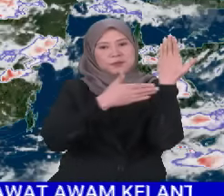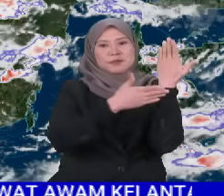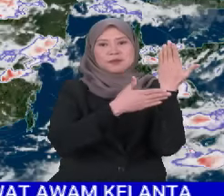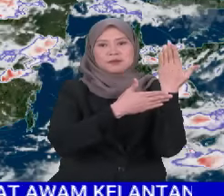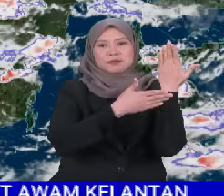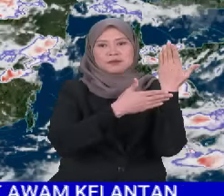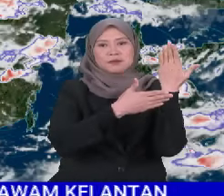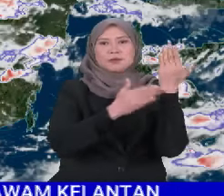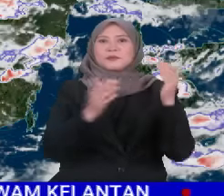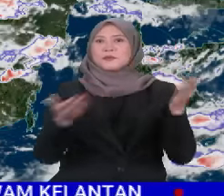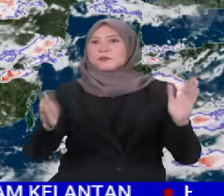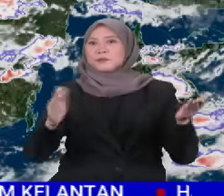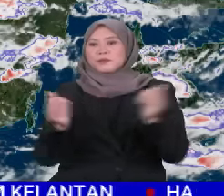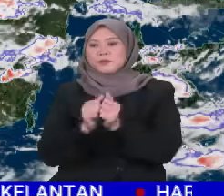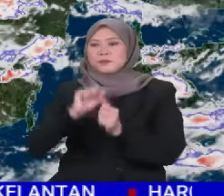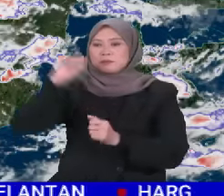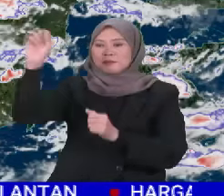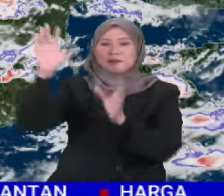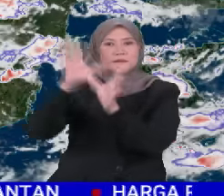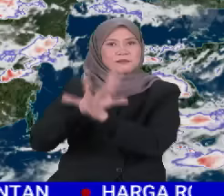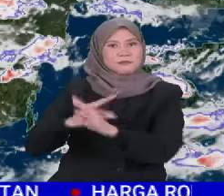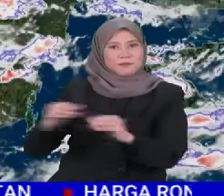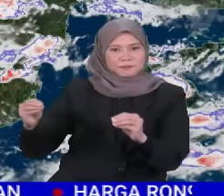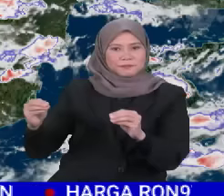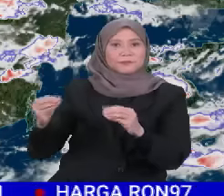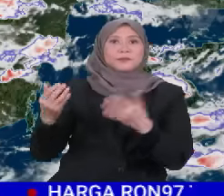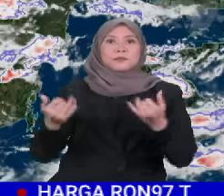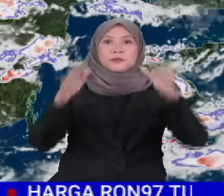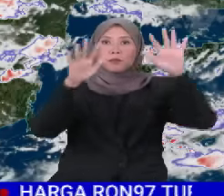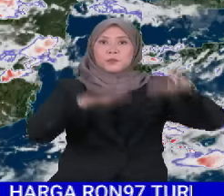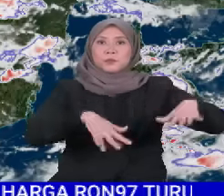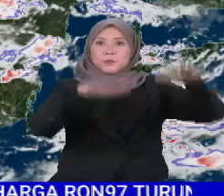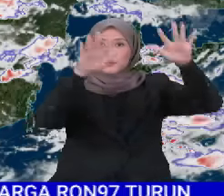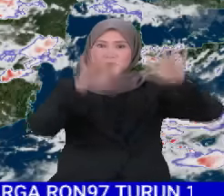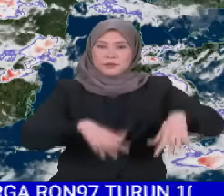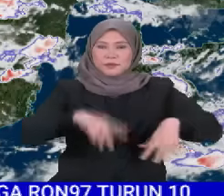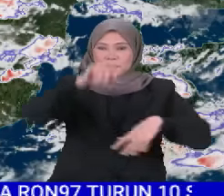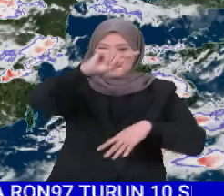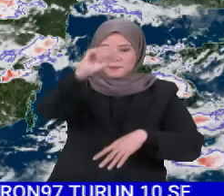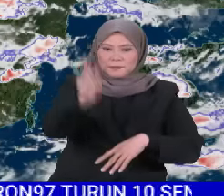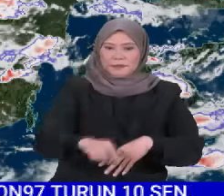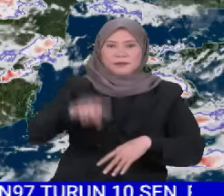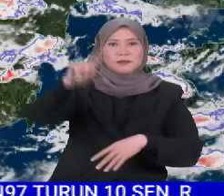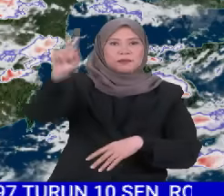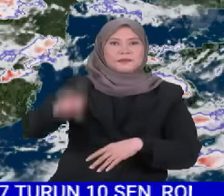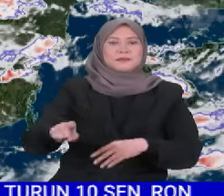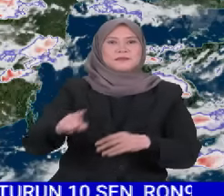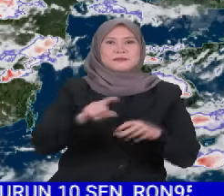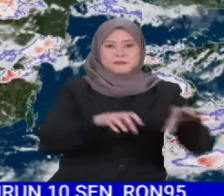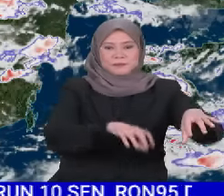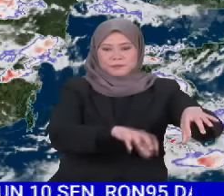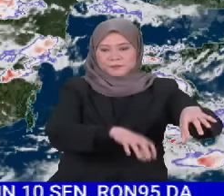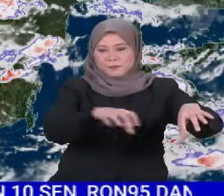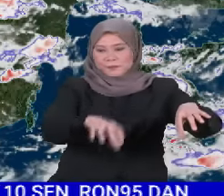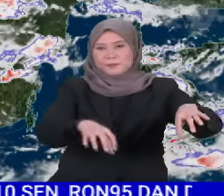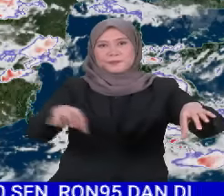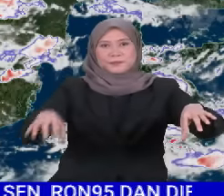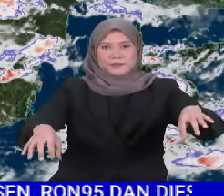berbanding di negeri Sabah dan sarawa dan keadaan hujan seribu petir ini Dilihat sedang berlaku di satu dua tempat